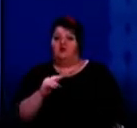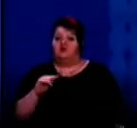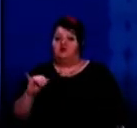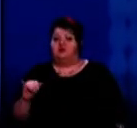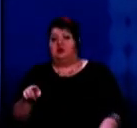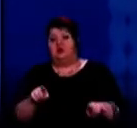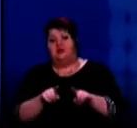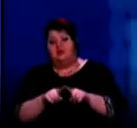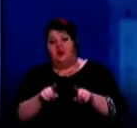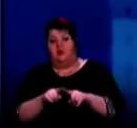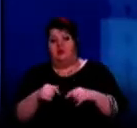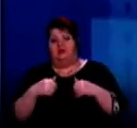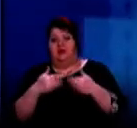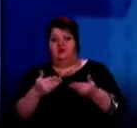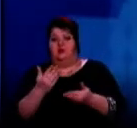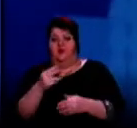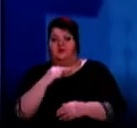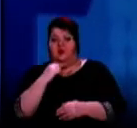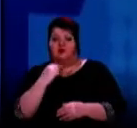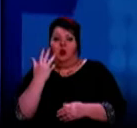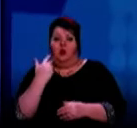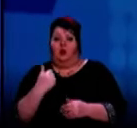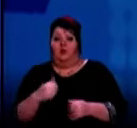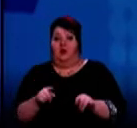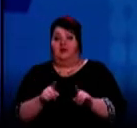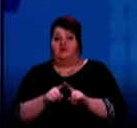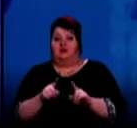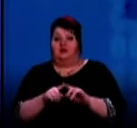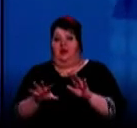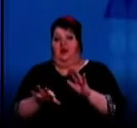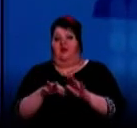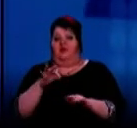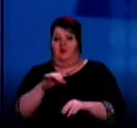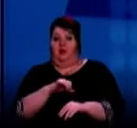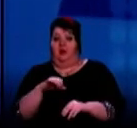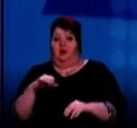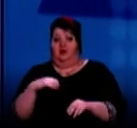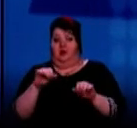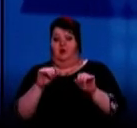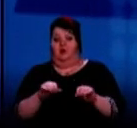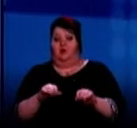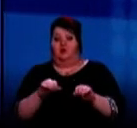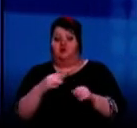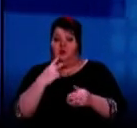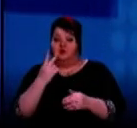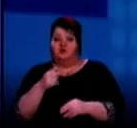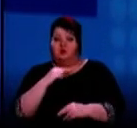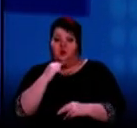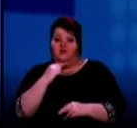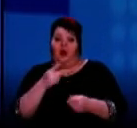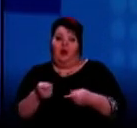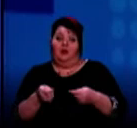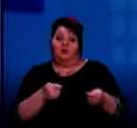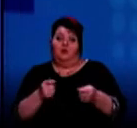я би звернула вашу увагу, коли ми все-таки вибираємо самі, ми можемо звернути увагу на товар, чи